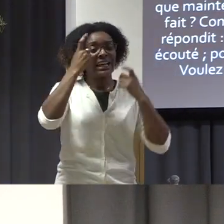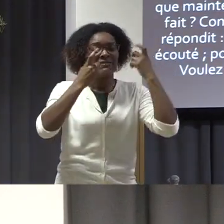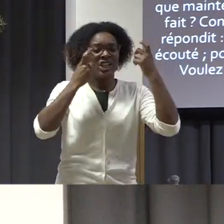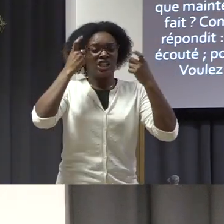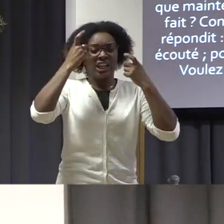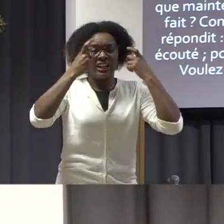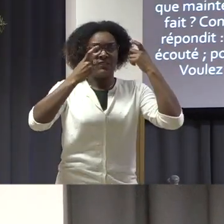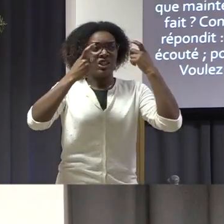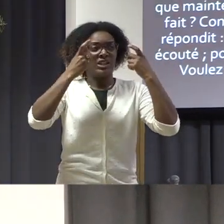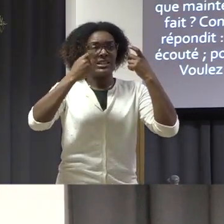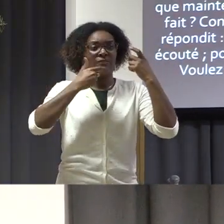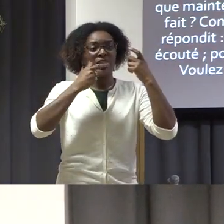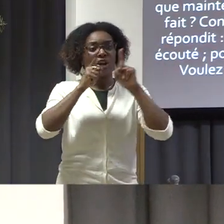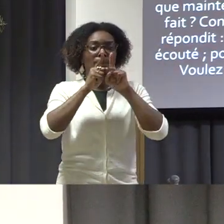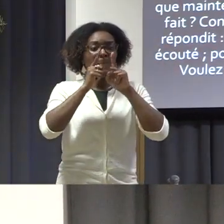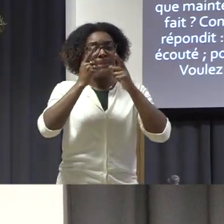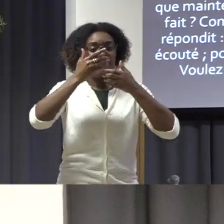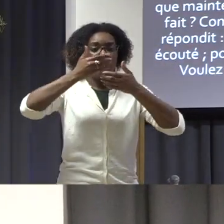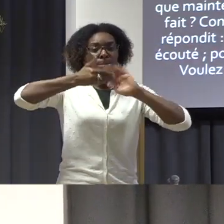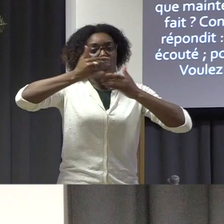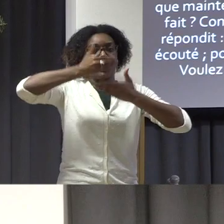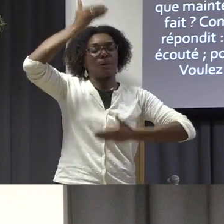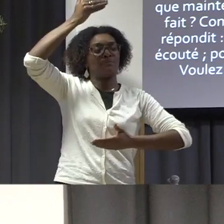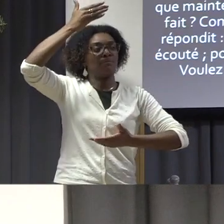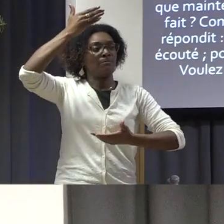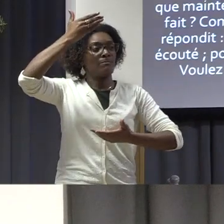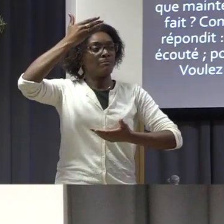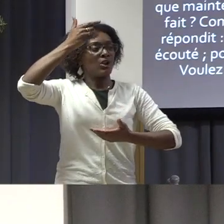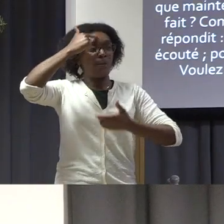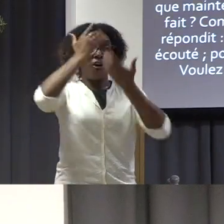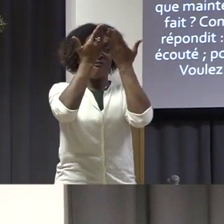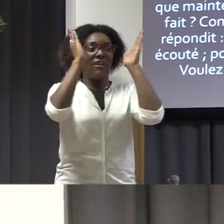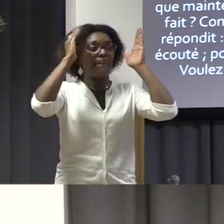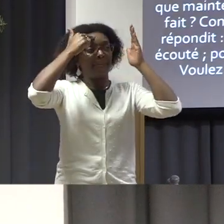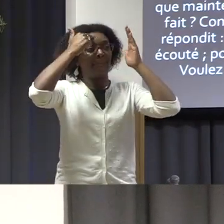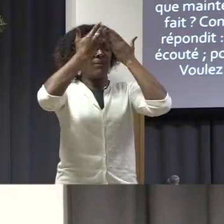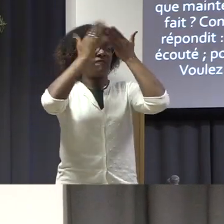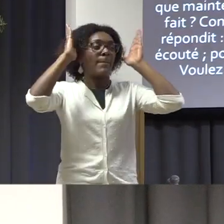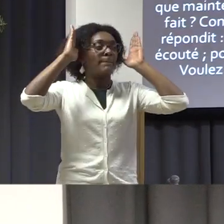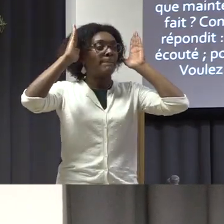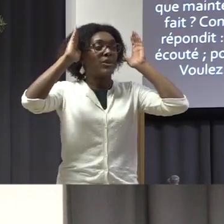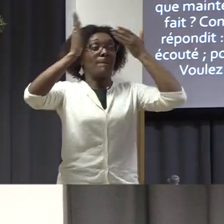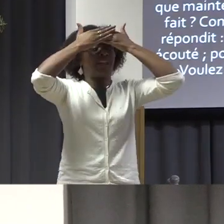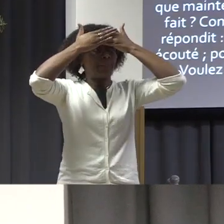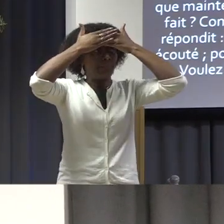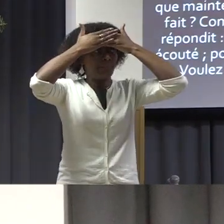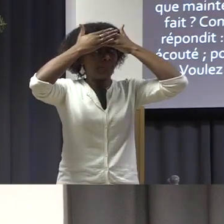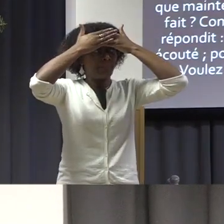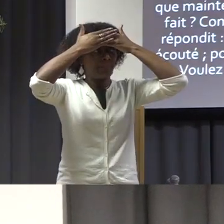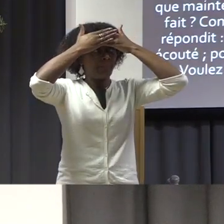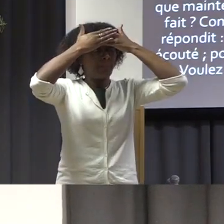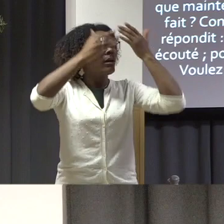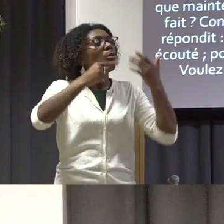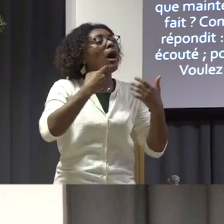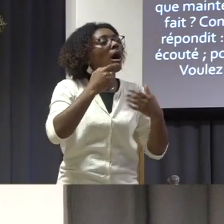de enfermer quelqu'un dans une manière de penser je ne suis pas obscurantistes je ne suis pas contre les